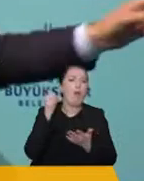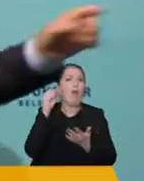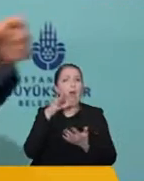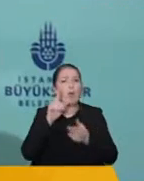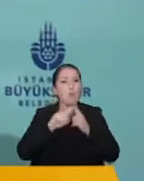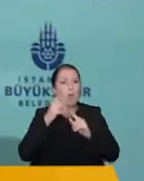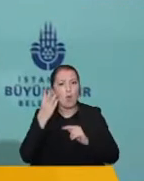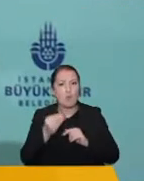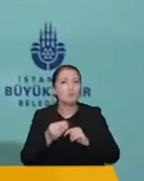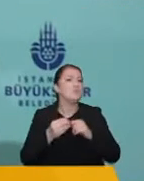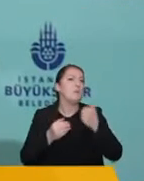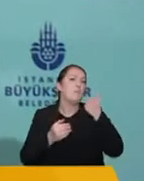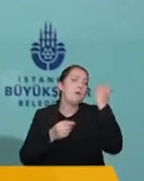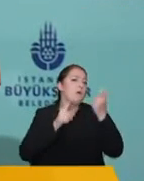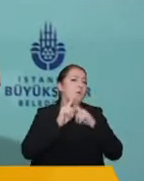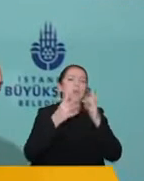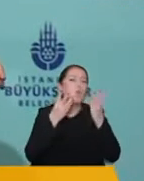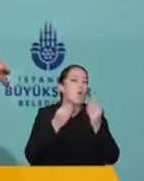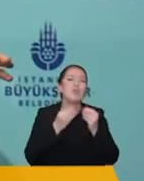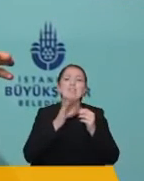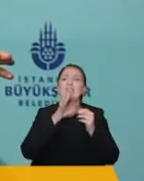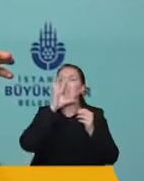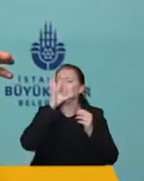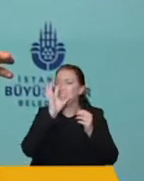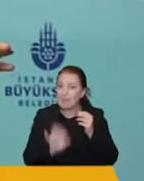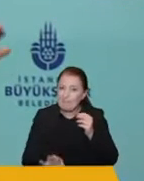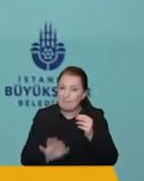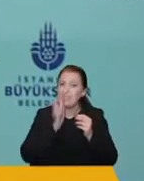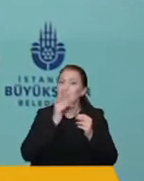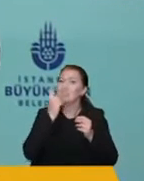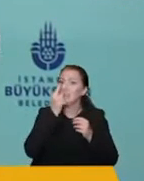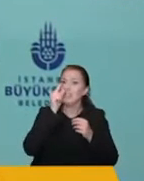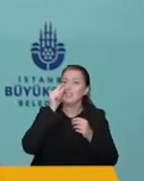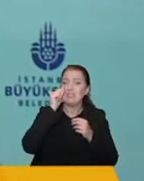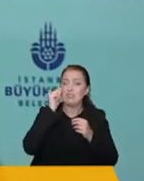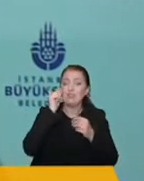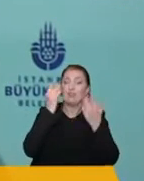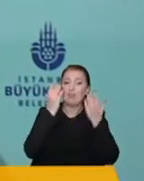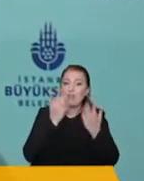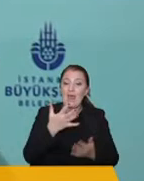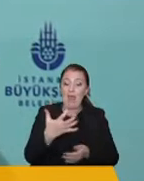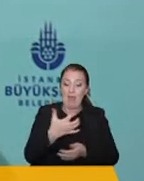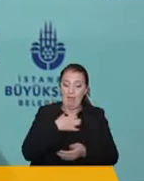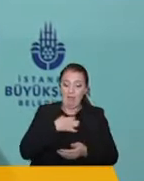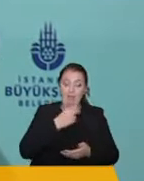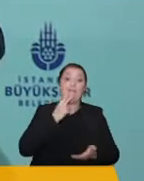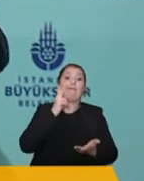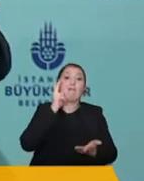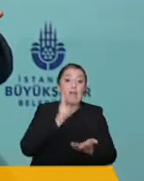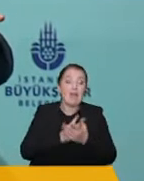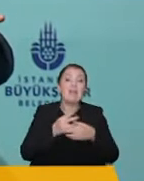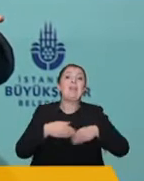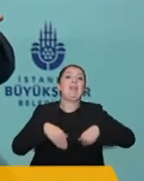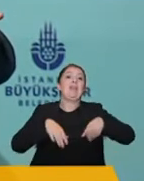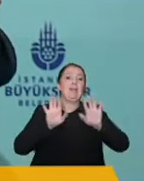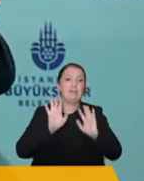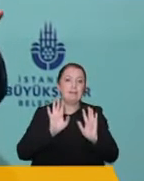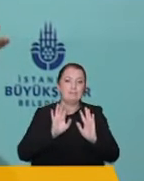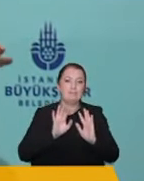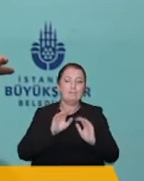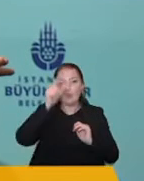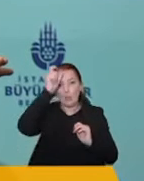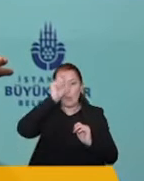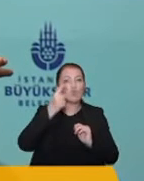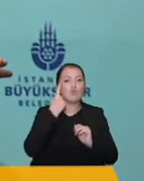olsun ister Beyaz Parti olsun, hiç kimsenin de kendi iradesinde değildir.